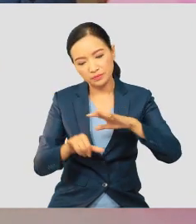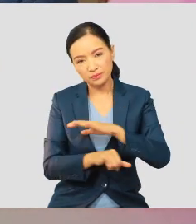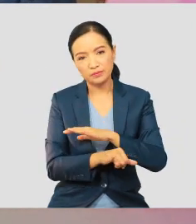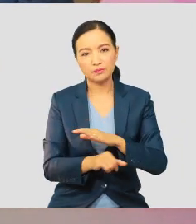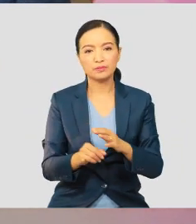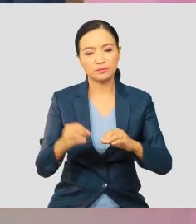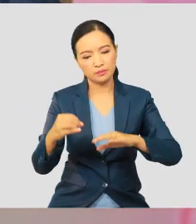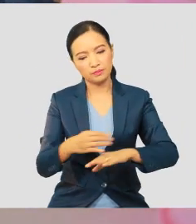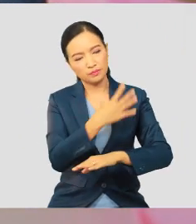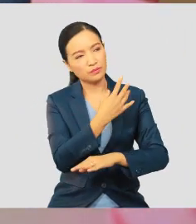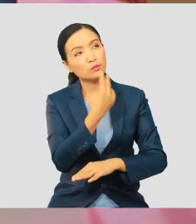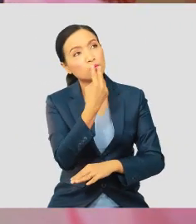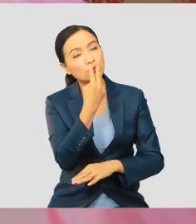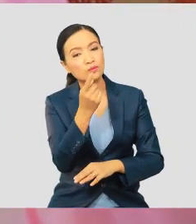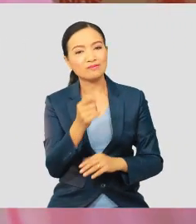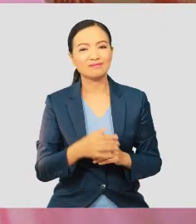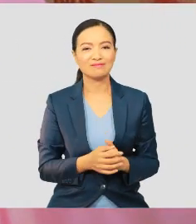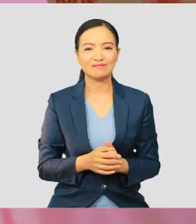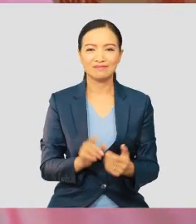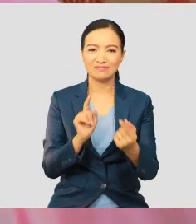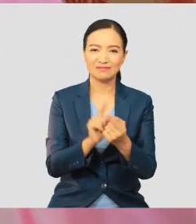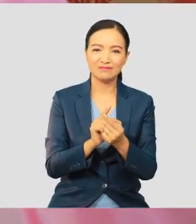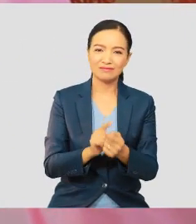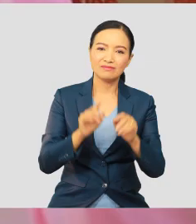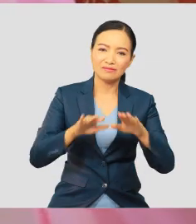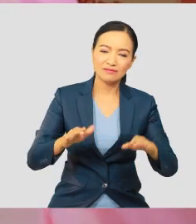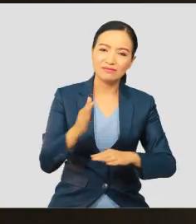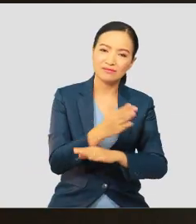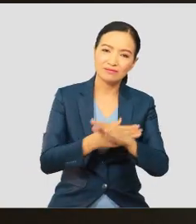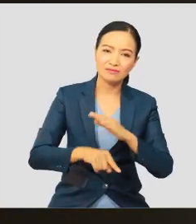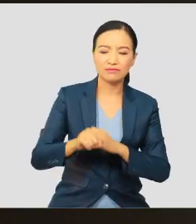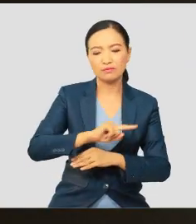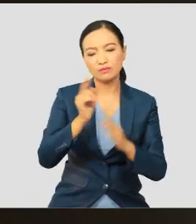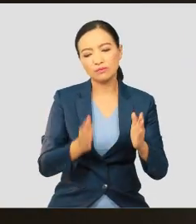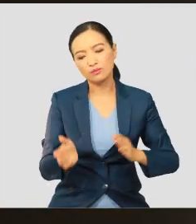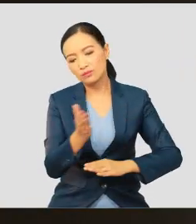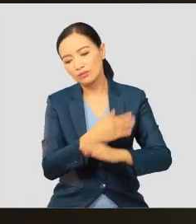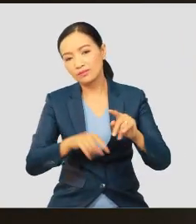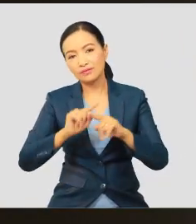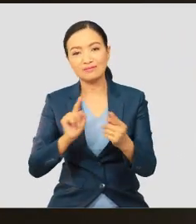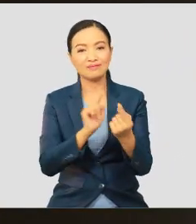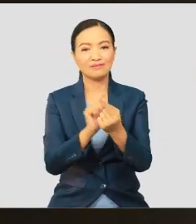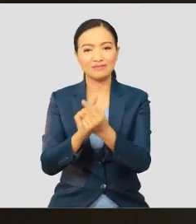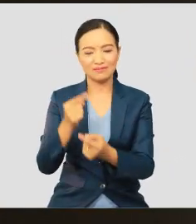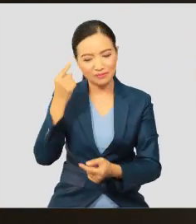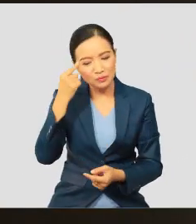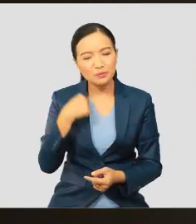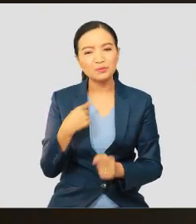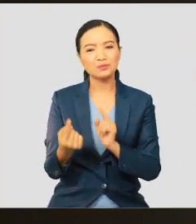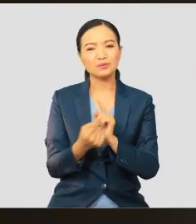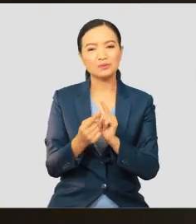ำตอนอะไรค่ะเอามาเปิดให้น้องๆดูว ่ าเวลาไปเจอน้องๆตามงานต่างๆที่ว่าเป็นงานวันคนพิการอะไรพวกนี้ค่ะน้องๆก็